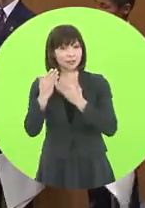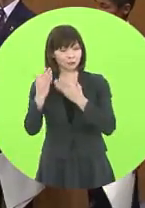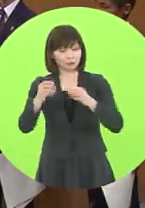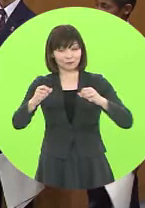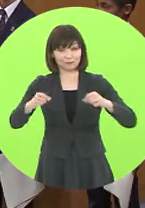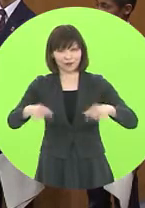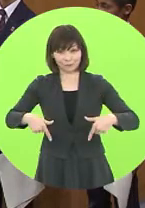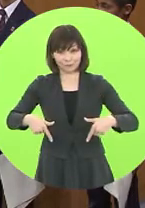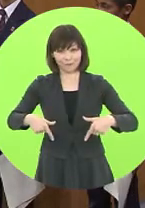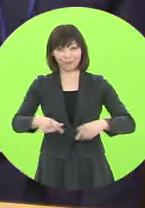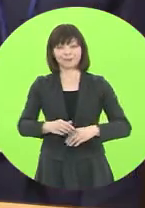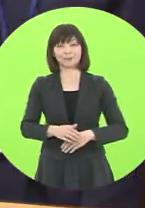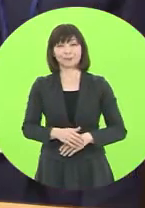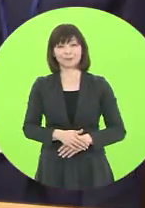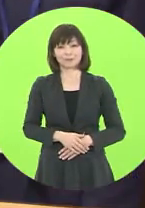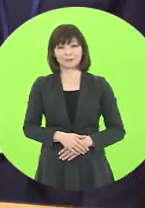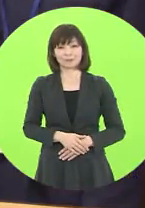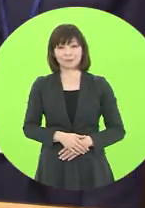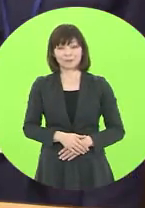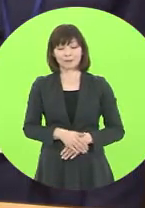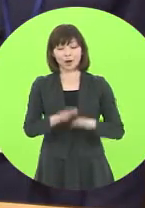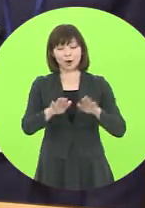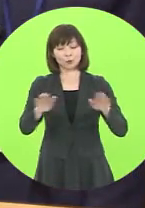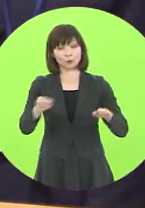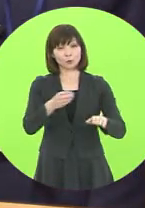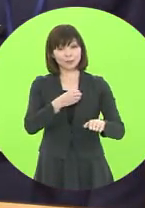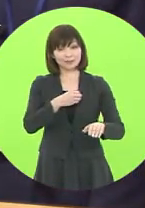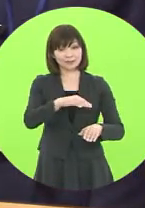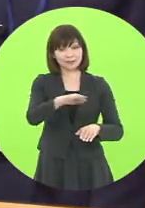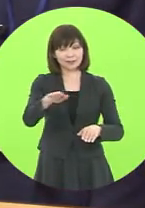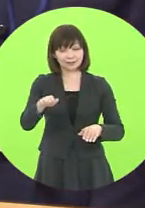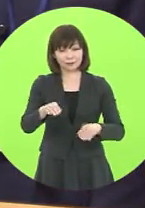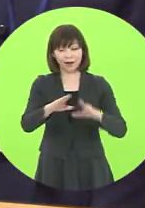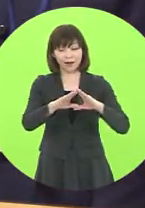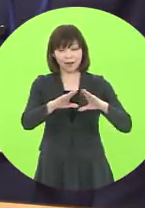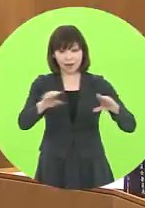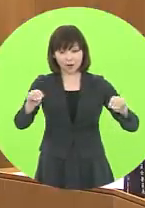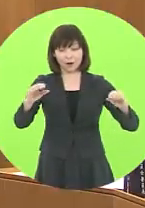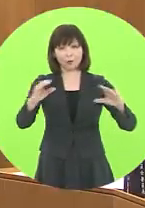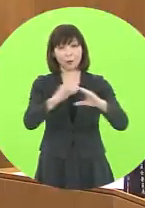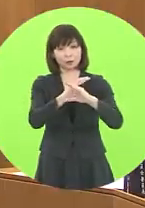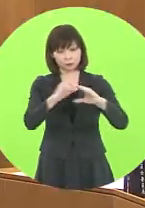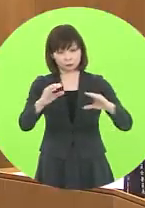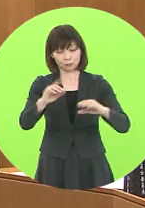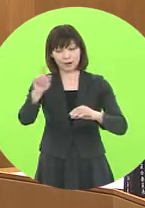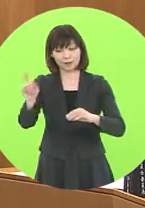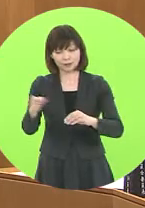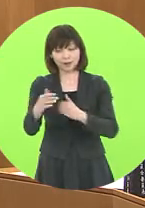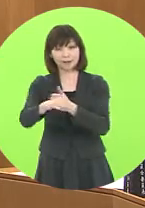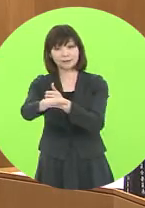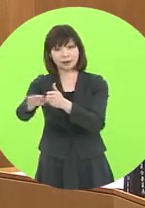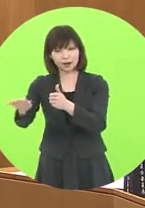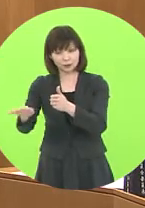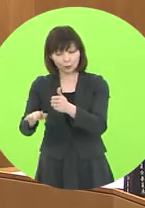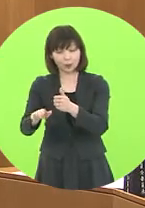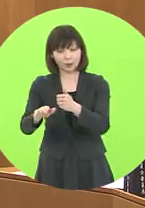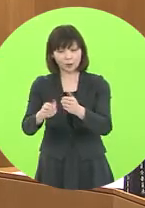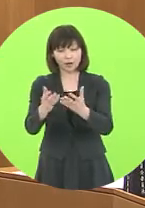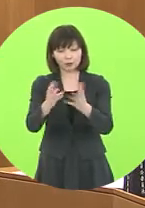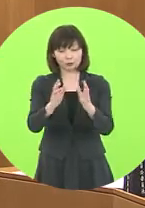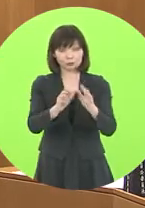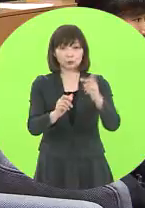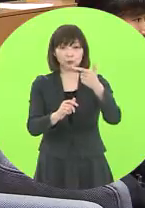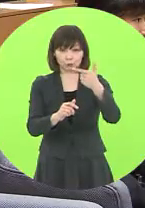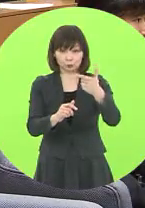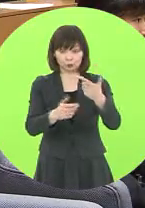ートしたよ。子ども議員たちは平和・交通・自然・環境などの6グループに分か